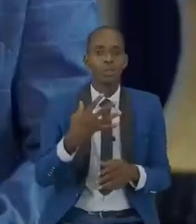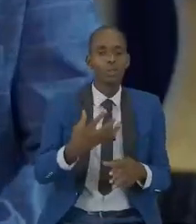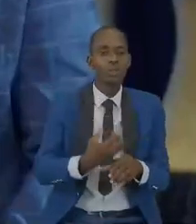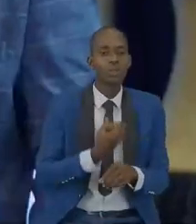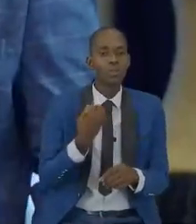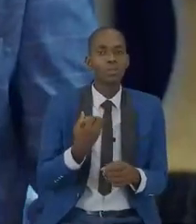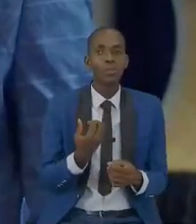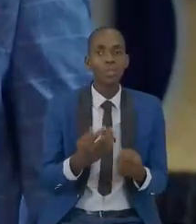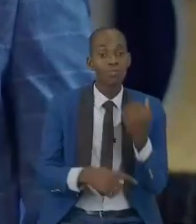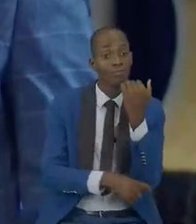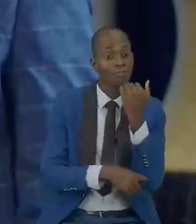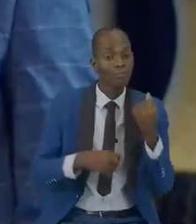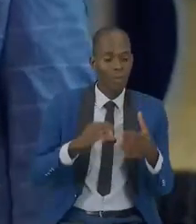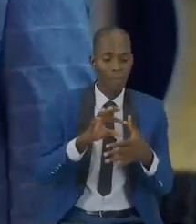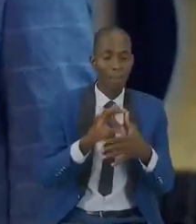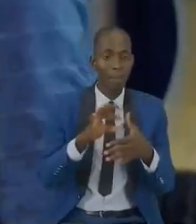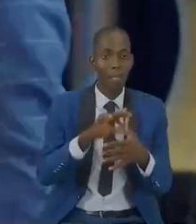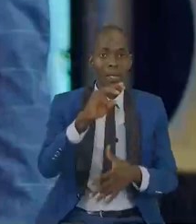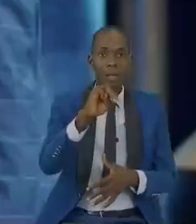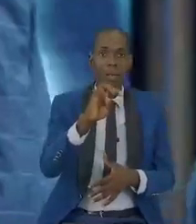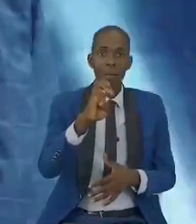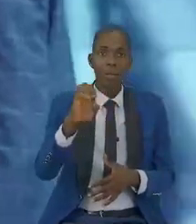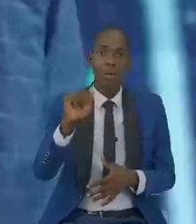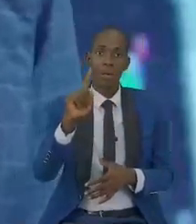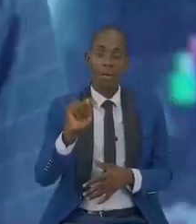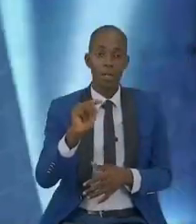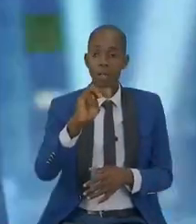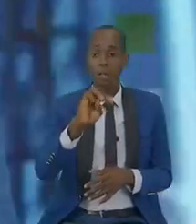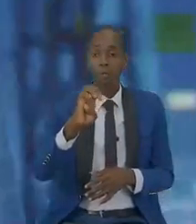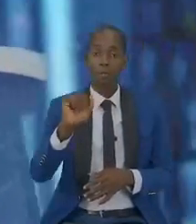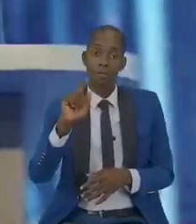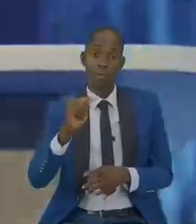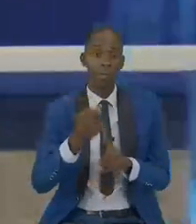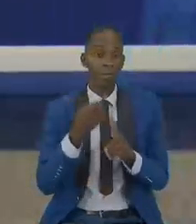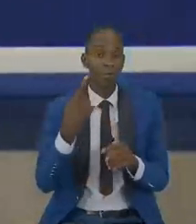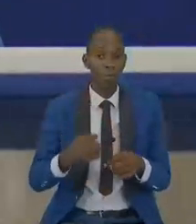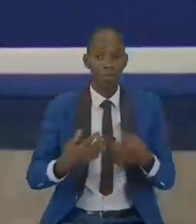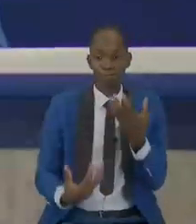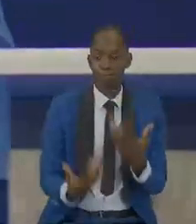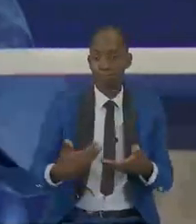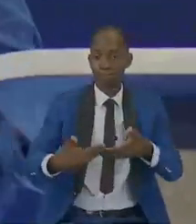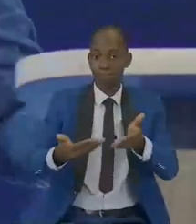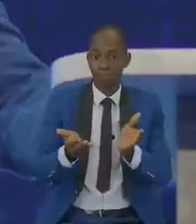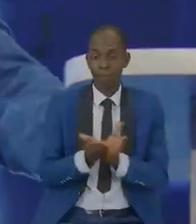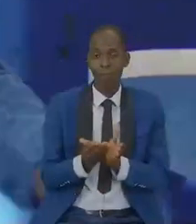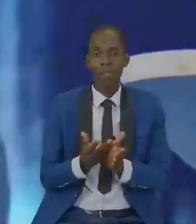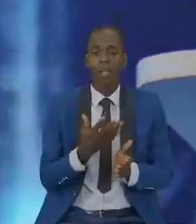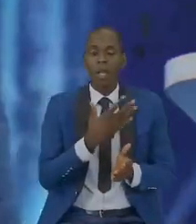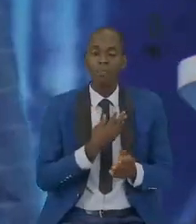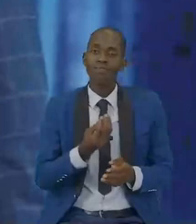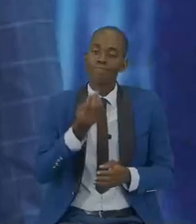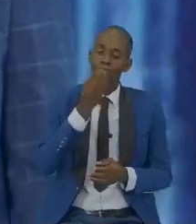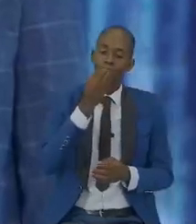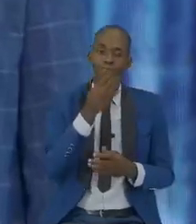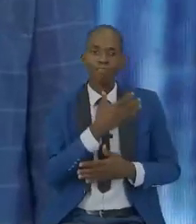lorsqu'on était petit, et on a volé un morceau de viande de la mamie, et